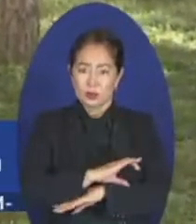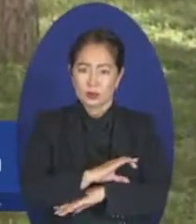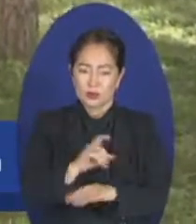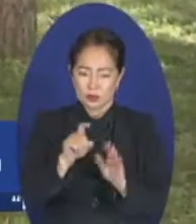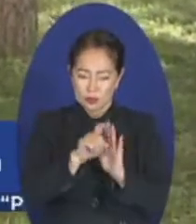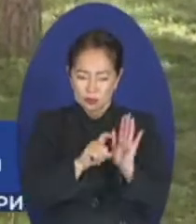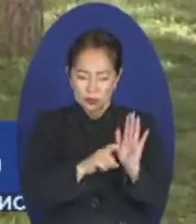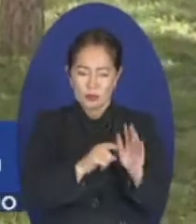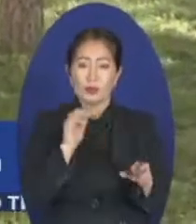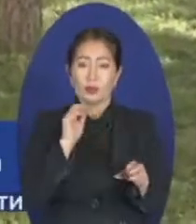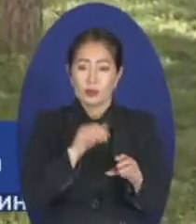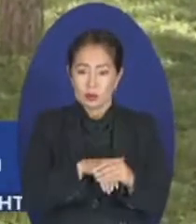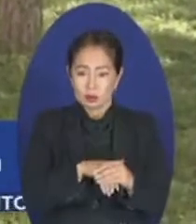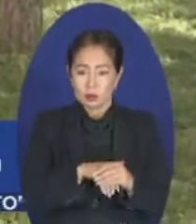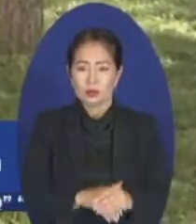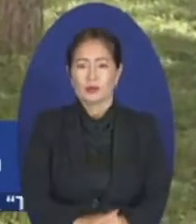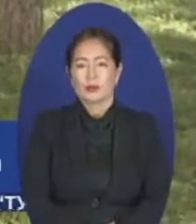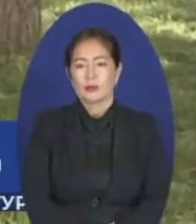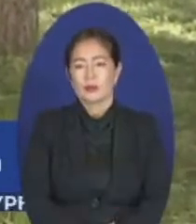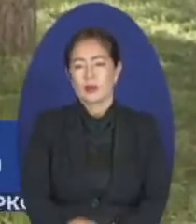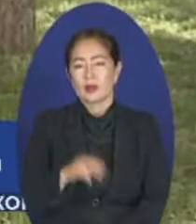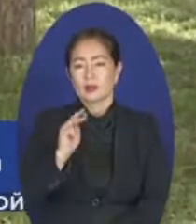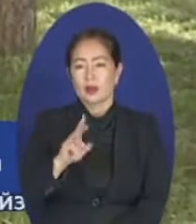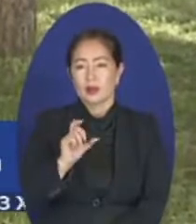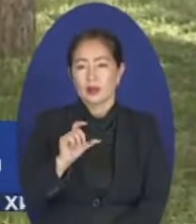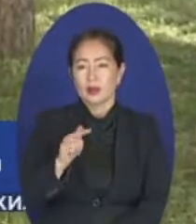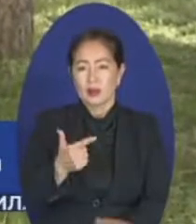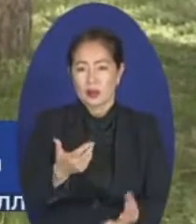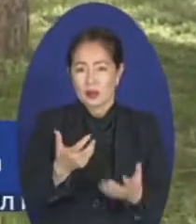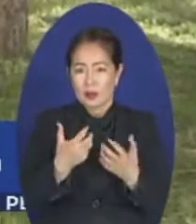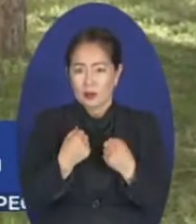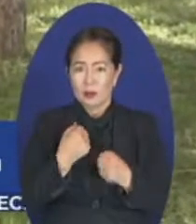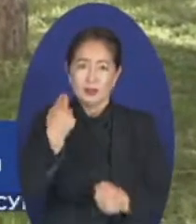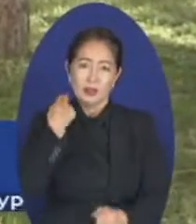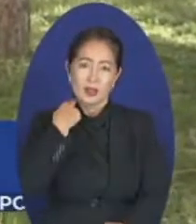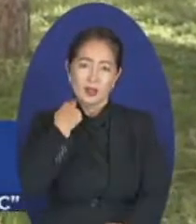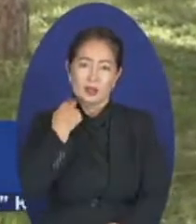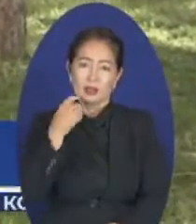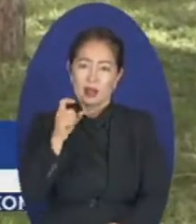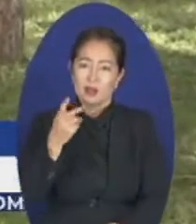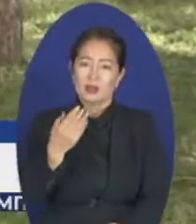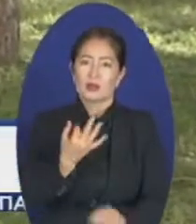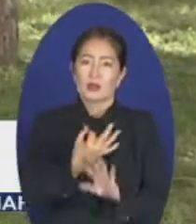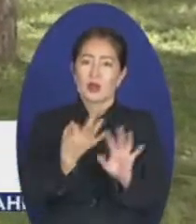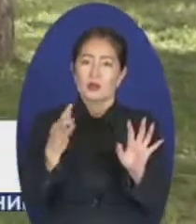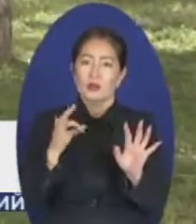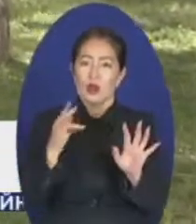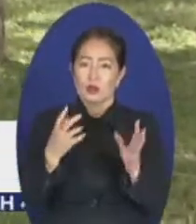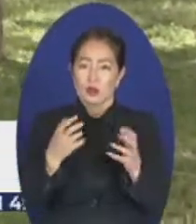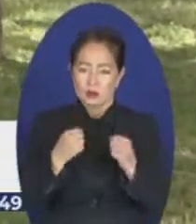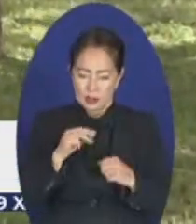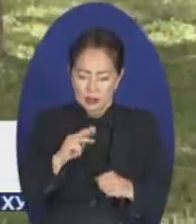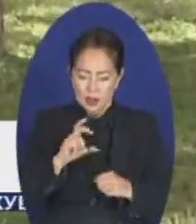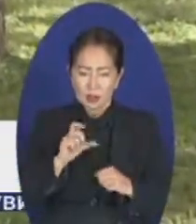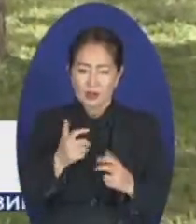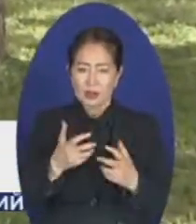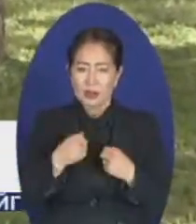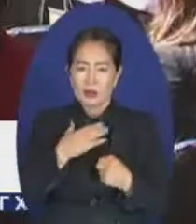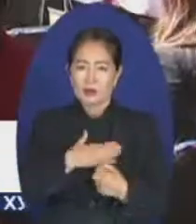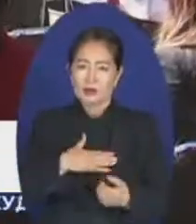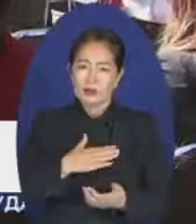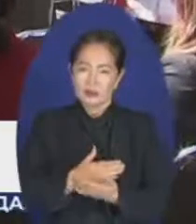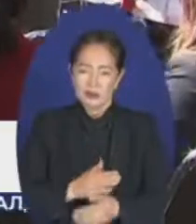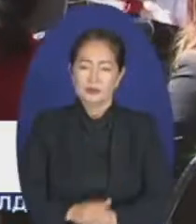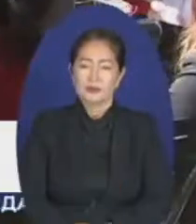харилцааны хөтөлбөрөөр ирсэн. Тэгээд тэтгэлэг авахад болохоор англи хэлний иш дээр 800 аваад тэгээд тэтгэлэг хэлсэн дээр маш